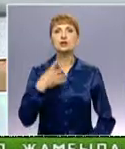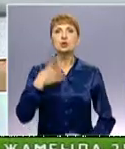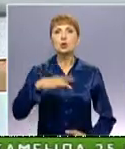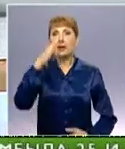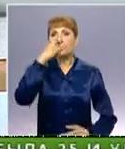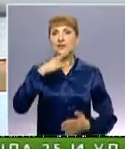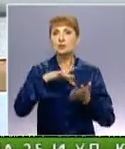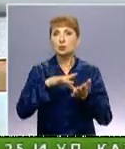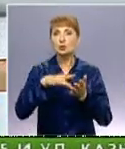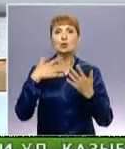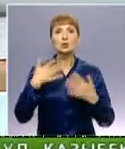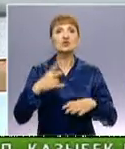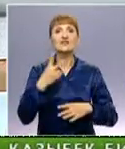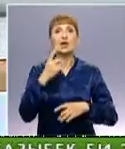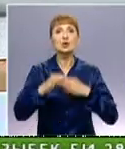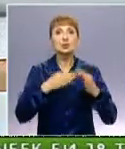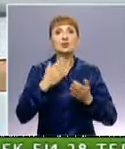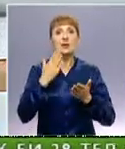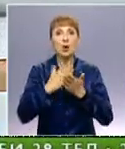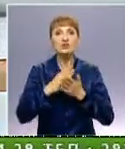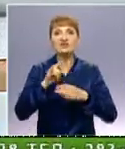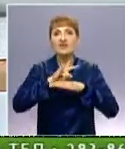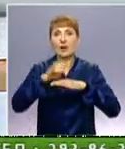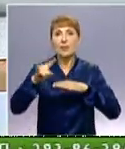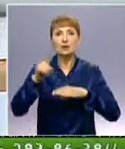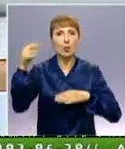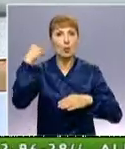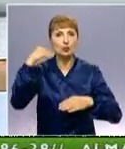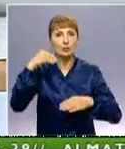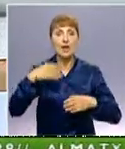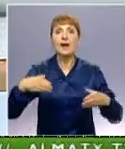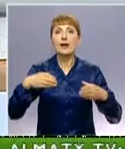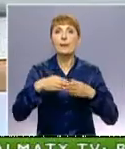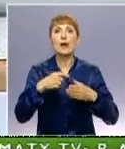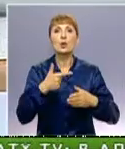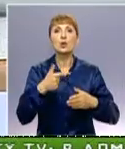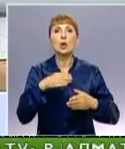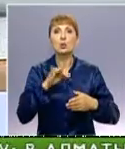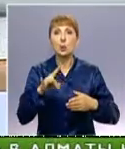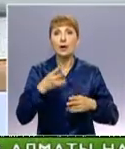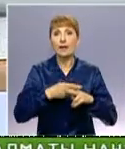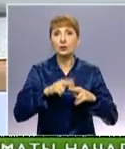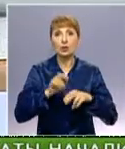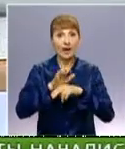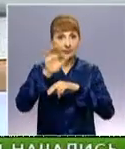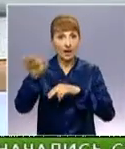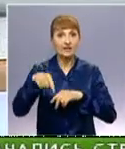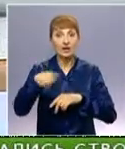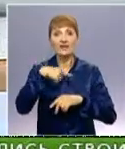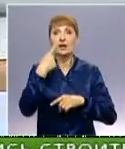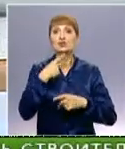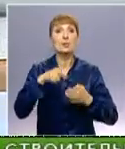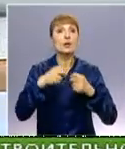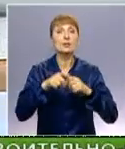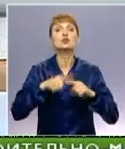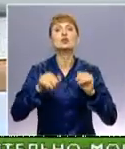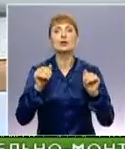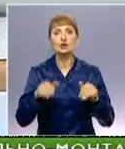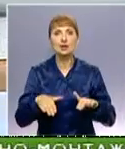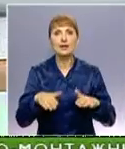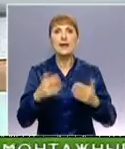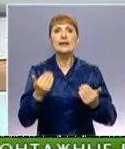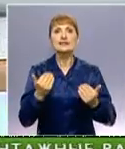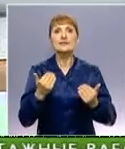140 казахстанских туристов уже вторые сутки находятся в аэропорту Бодрума. В компании «Гульнар Тур», которая отправила их, говорят, что проблему скоро